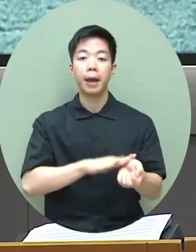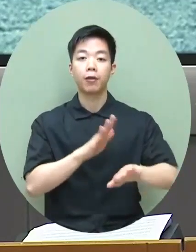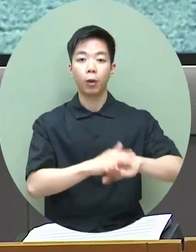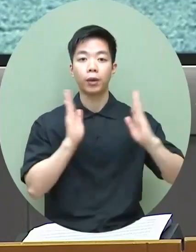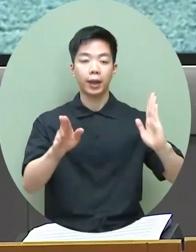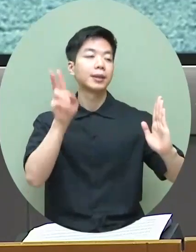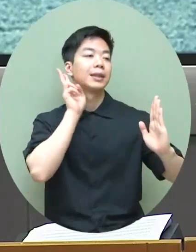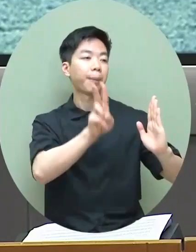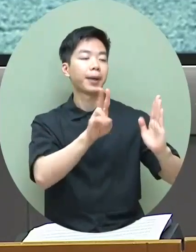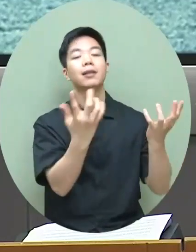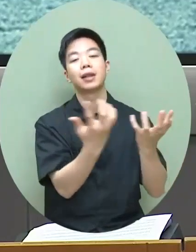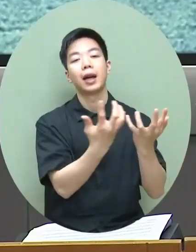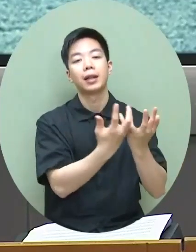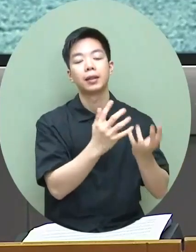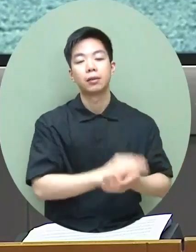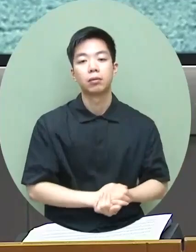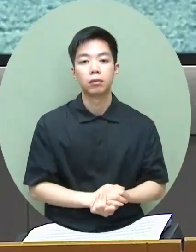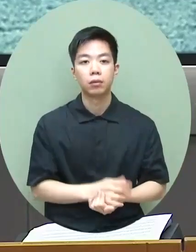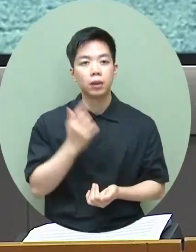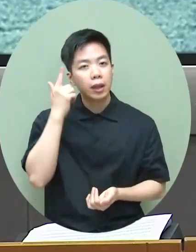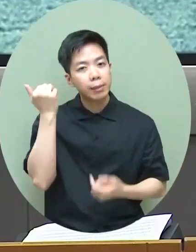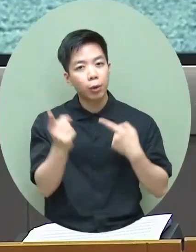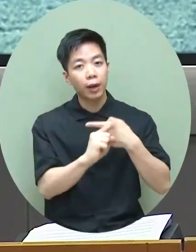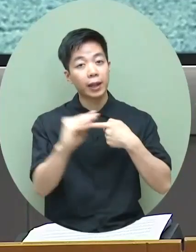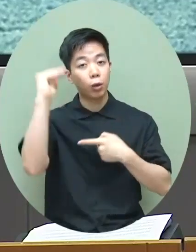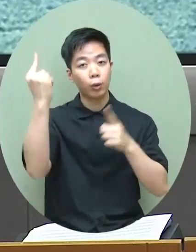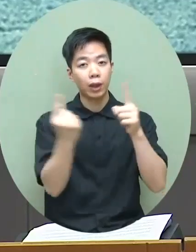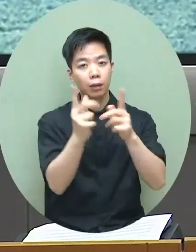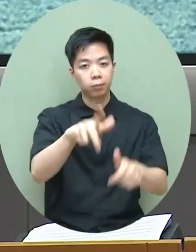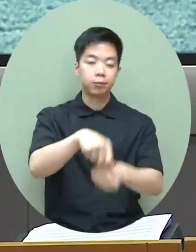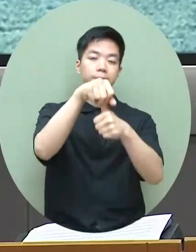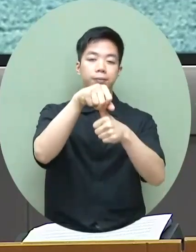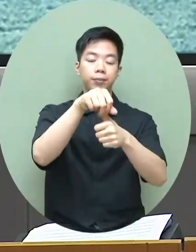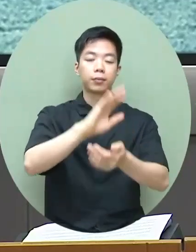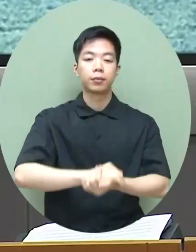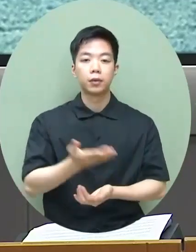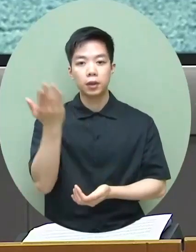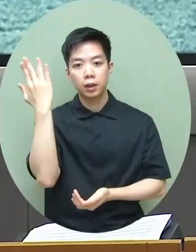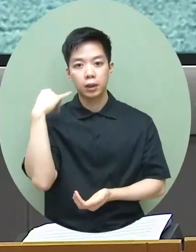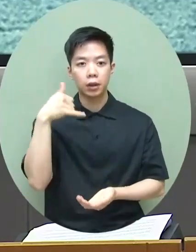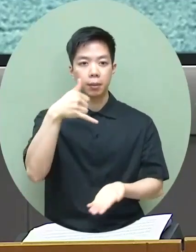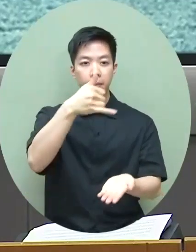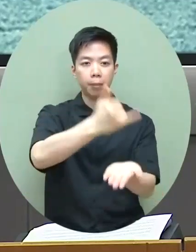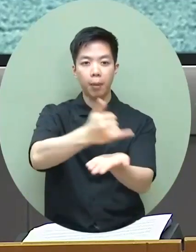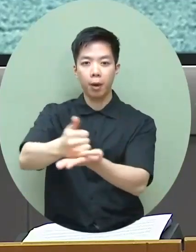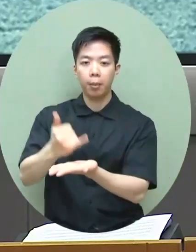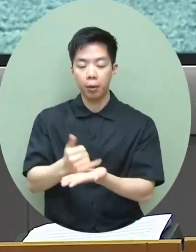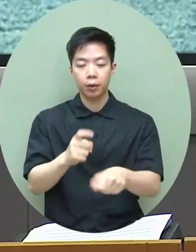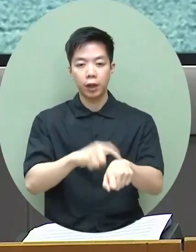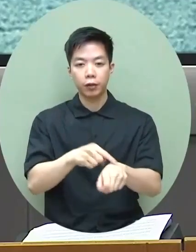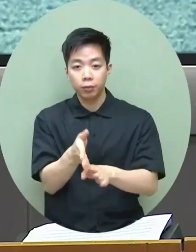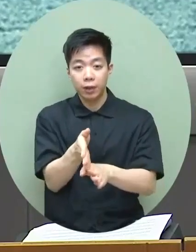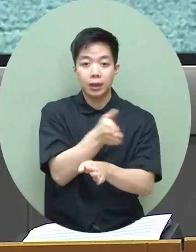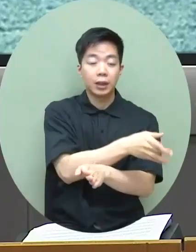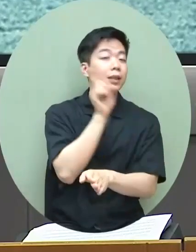啲比較最高危嗰啲人士咧，咁可能係之前逗留嘅前7日咧就會最高危嗰啲咯嚇，咁希望佢哋會